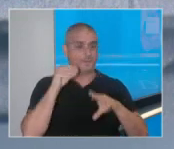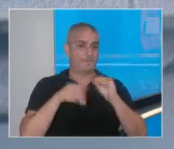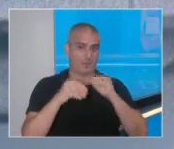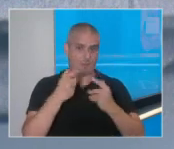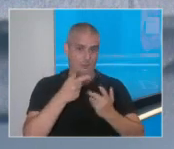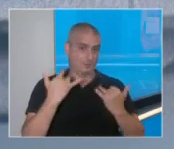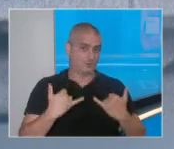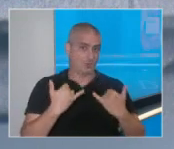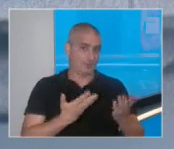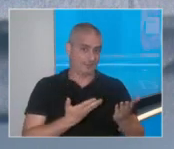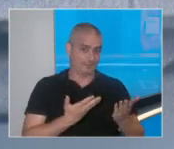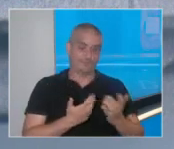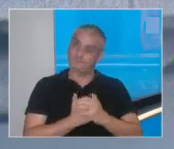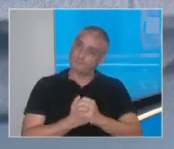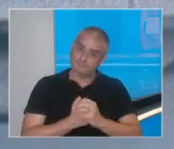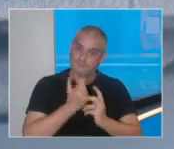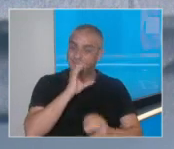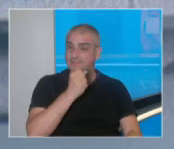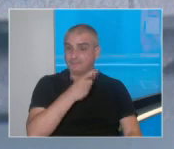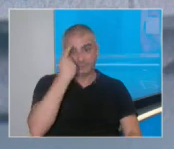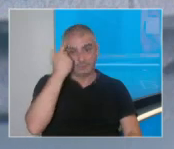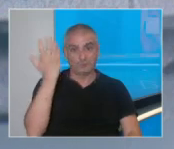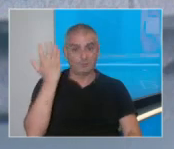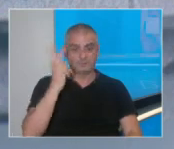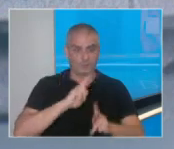הבחירות הנוכחית, אלא אם כן, אתם